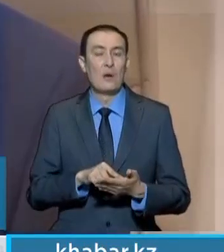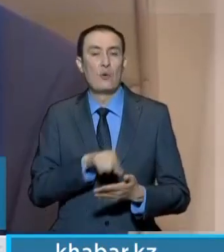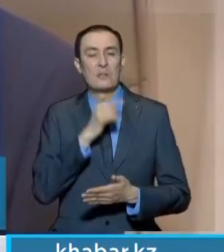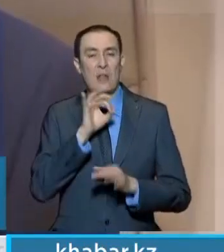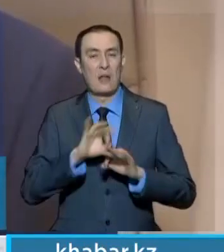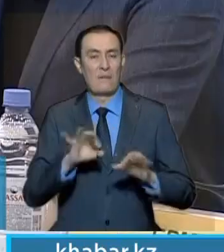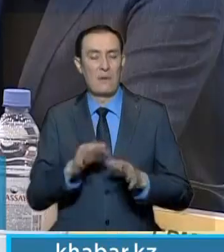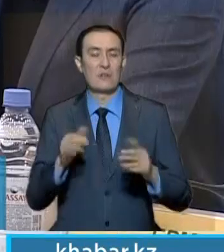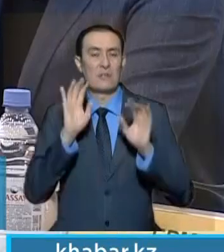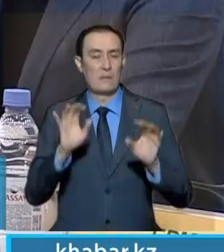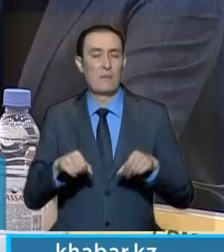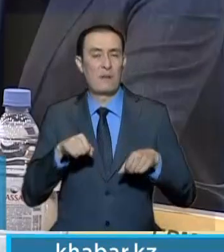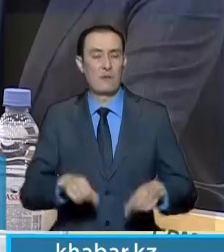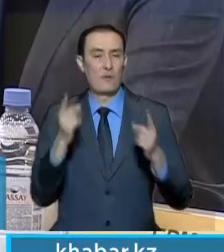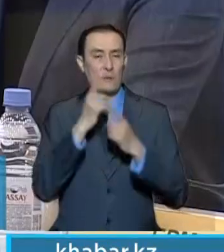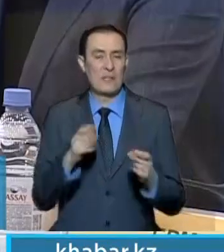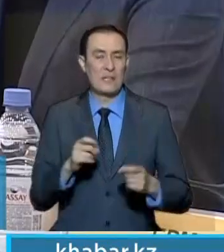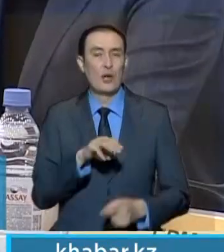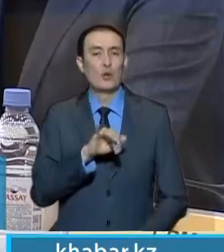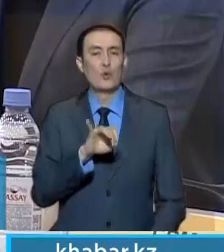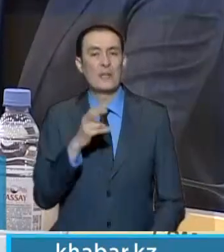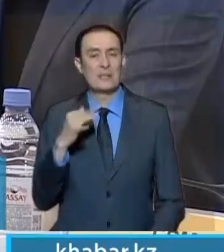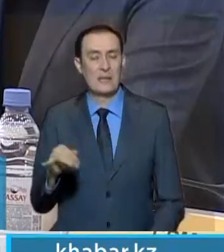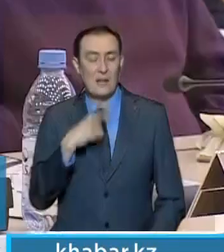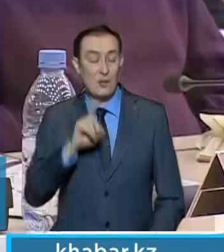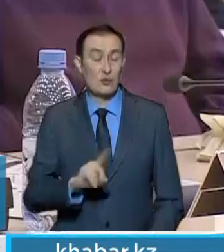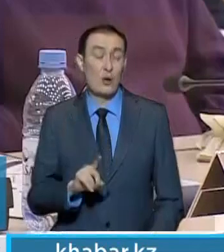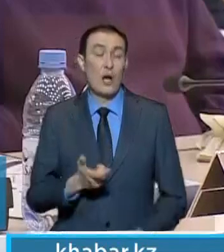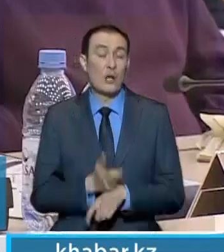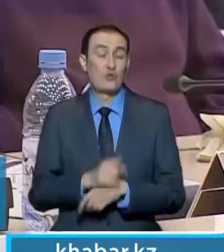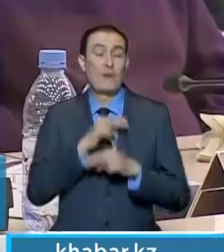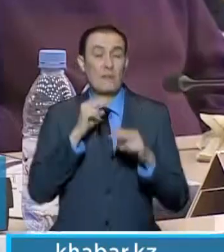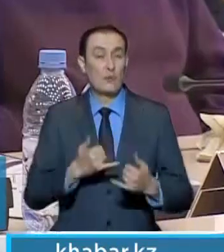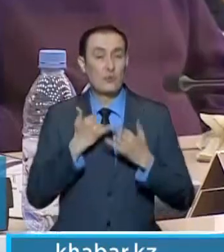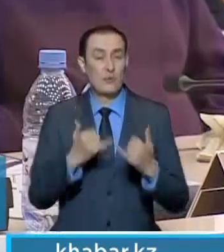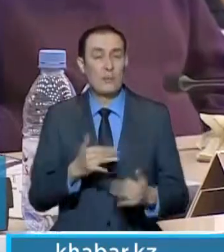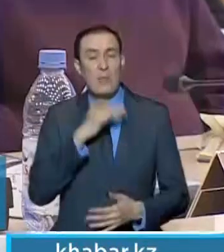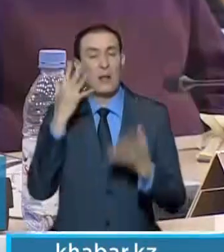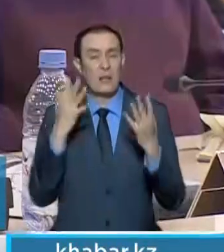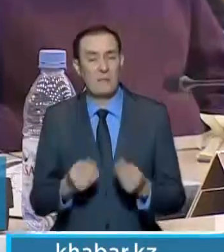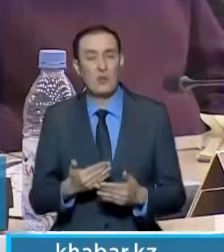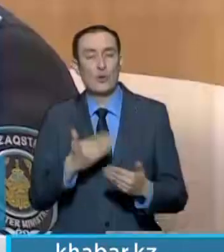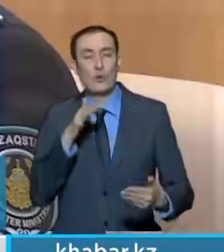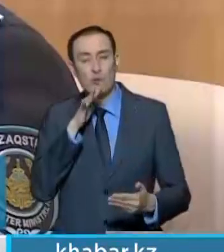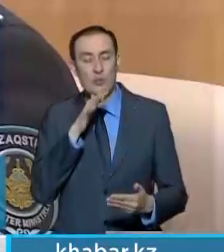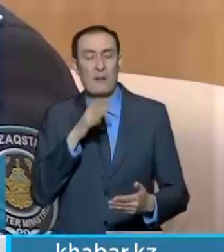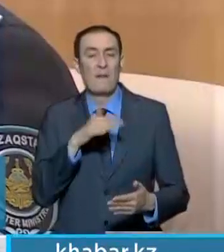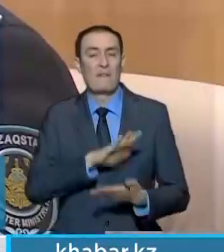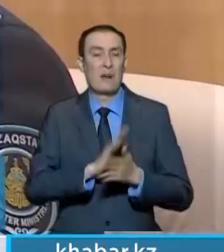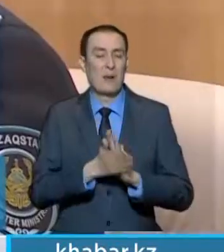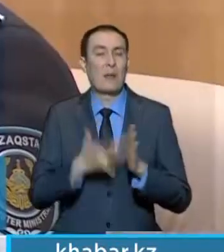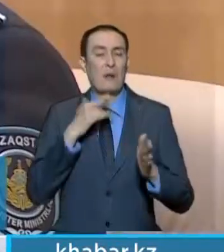Института законодательства и правовой информации Николая Турецкого, особое внимание необходимо уделить многодневным и досрочным форматам